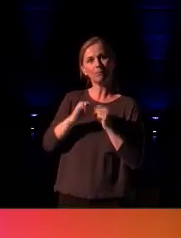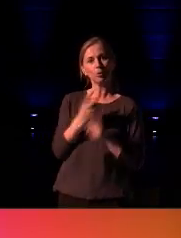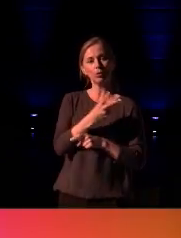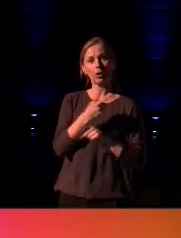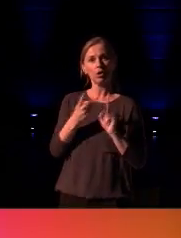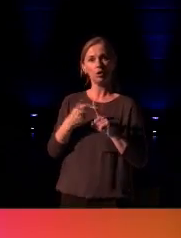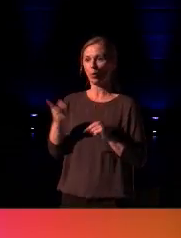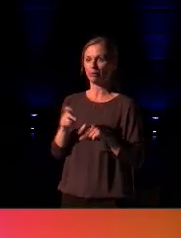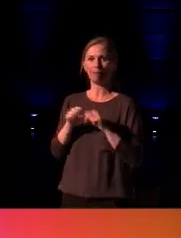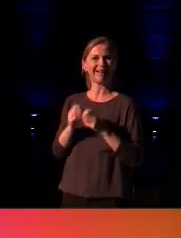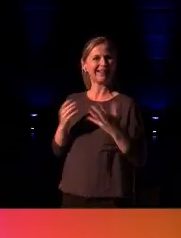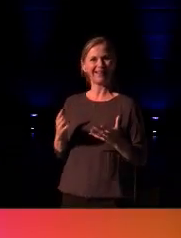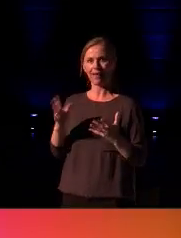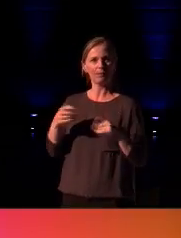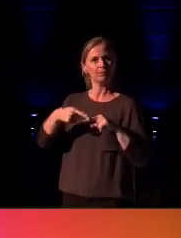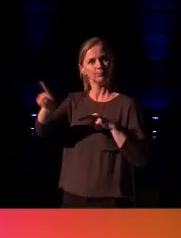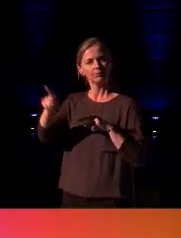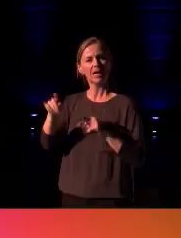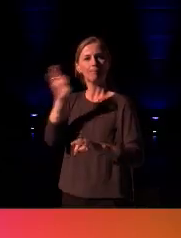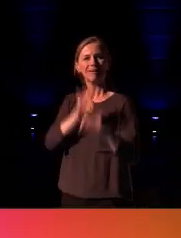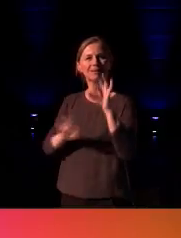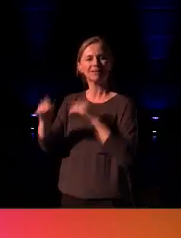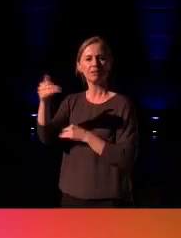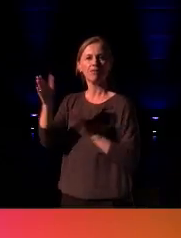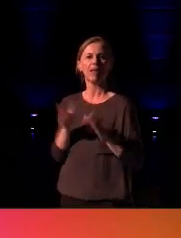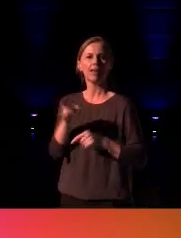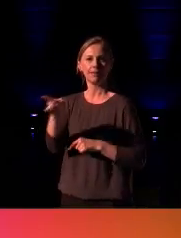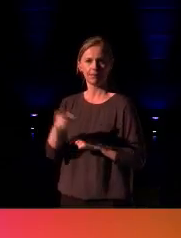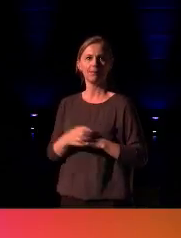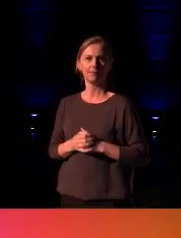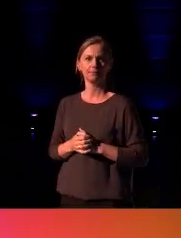noen brekker ikke og kommer på medisinsk avdeling.